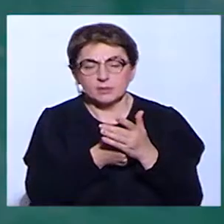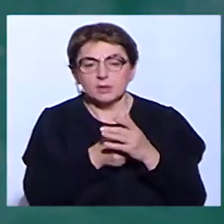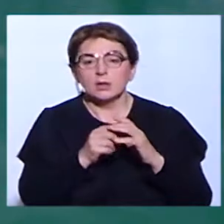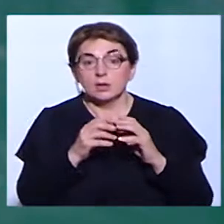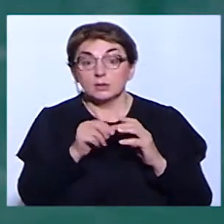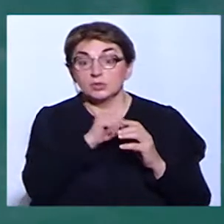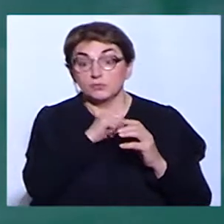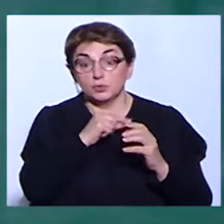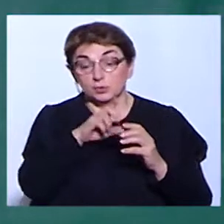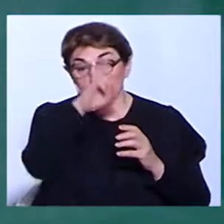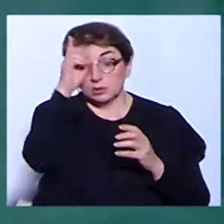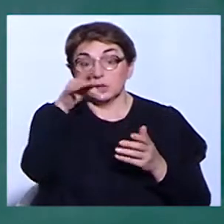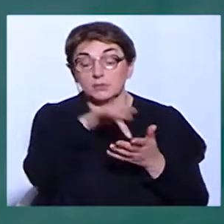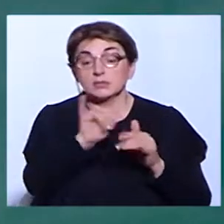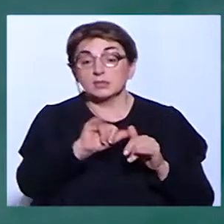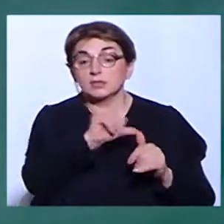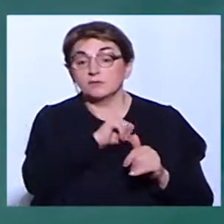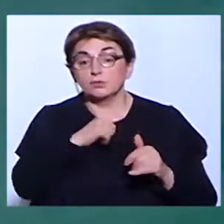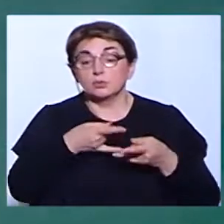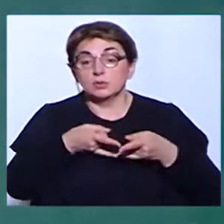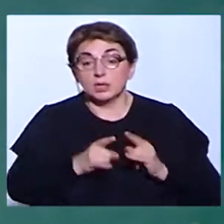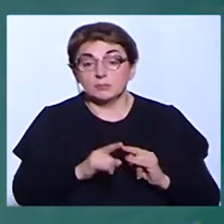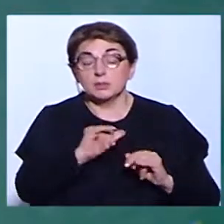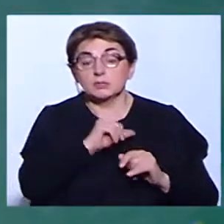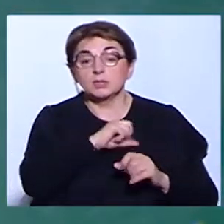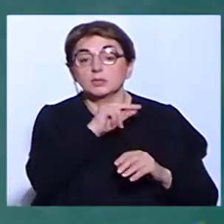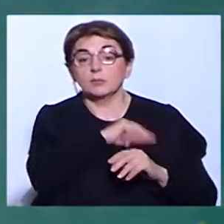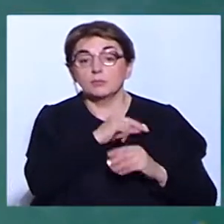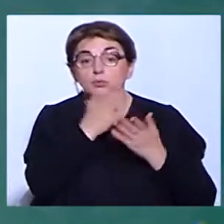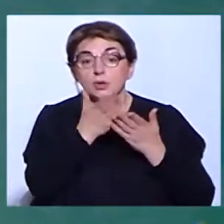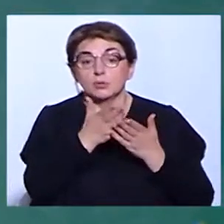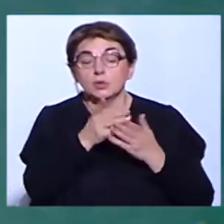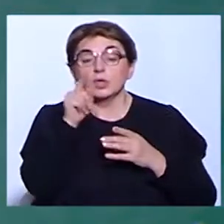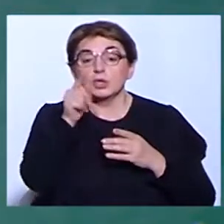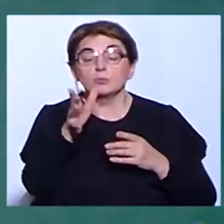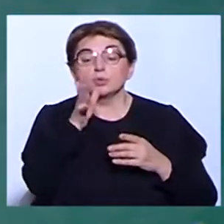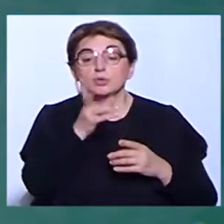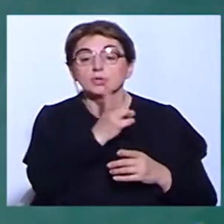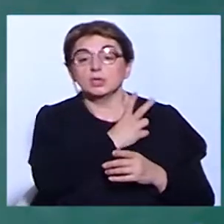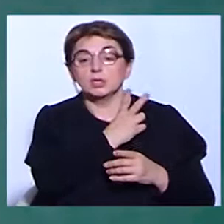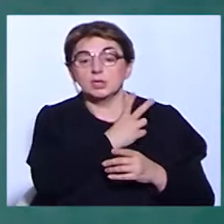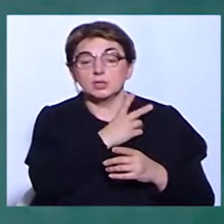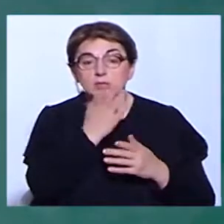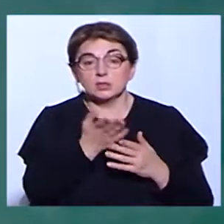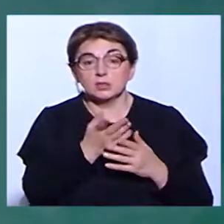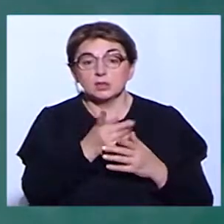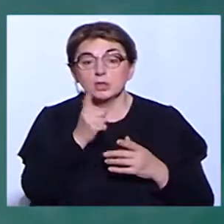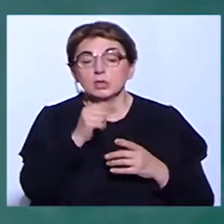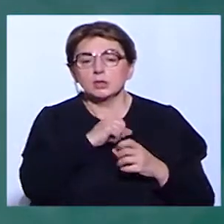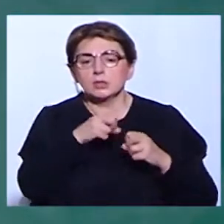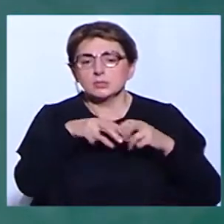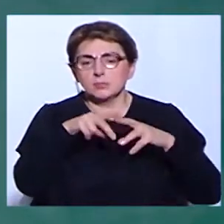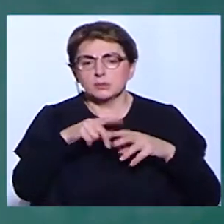ქვეყანამ, რომელშიც ის დაიბადა და მოღვაწეობდა, ეს იყო იმ პერიოდის ინგლისი. იგი იყო